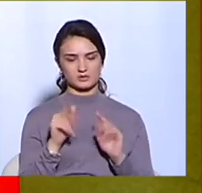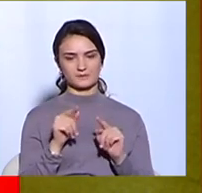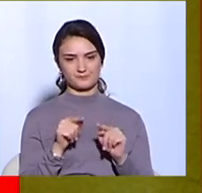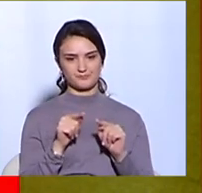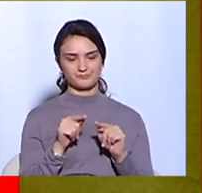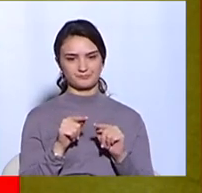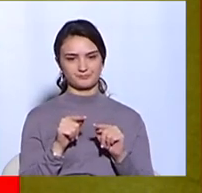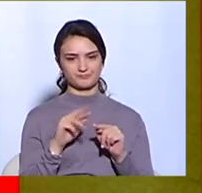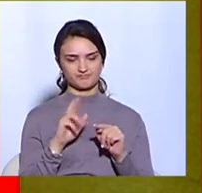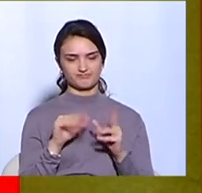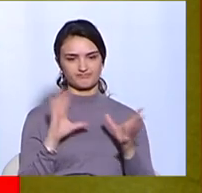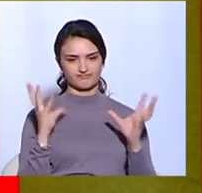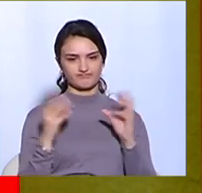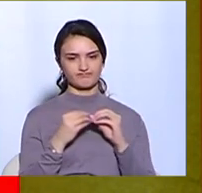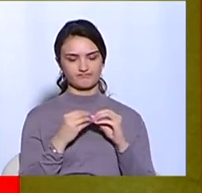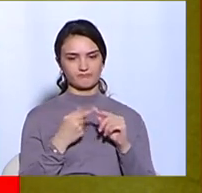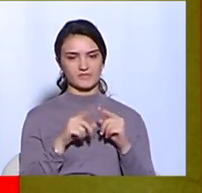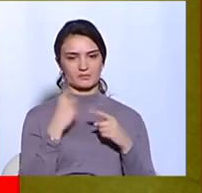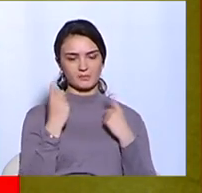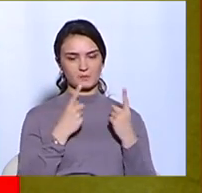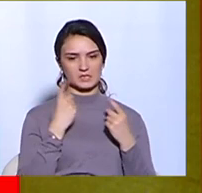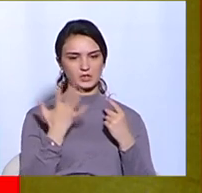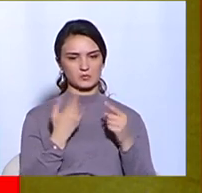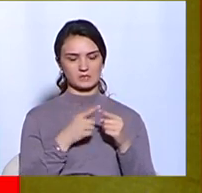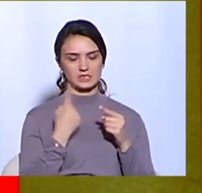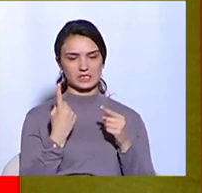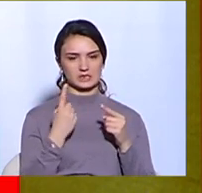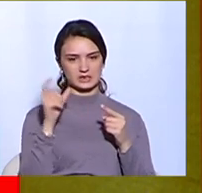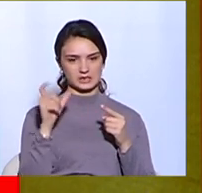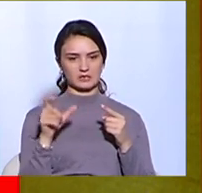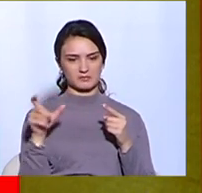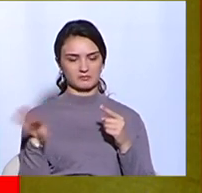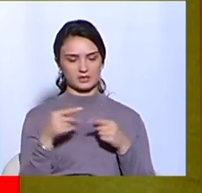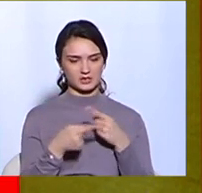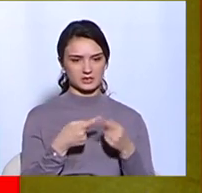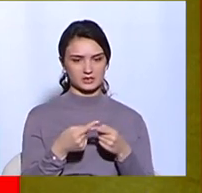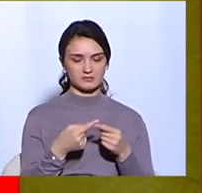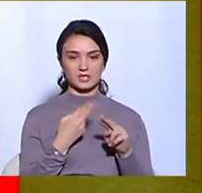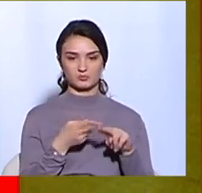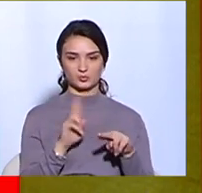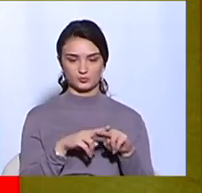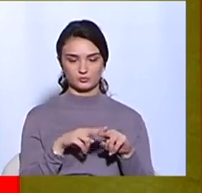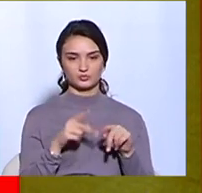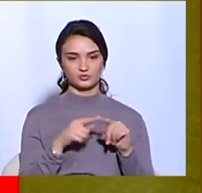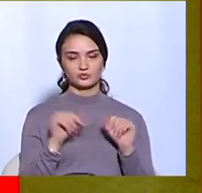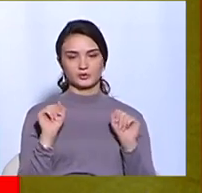სტრუქტურების მდგომარეობას და საბოლოო ჯამში იმ ინფორმაციას, რომელსაც ერთი თაობა მეორე თაობას გადასცემს. ამიტომ